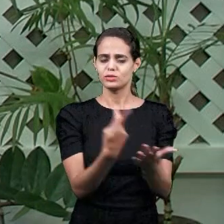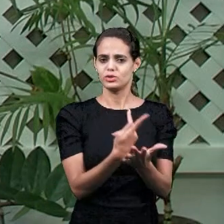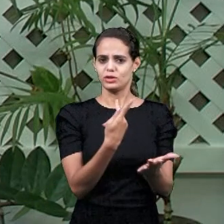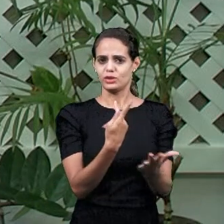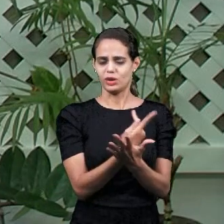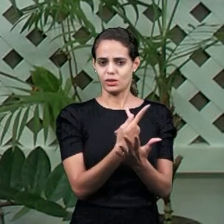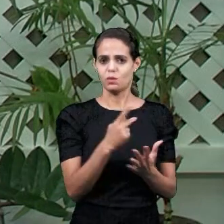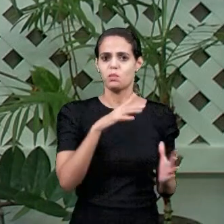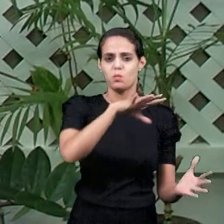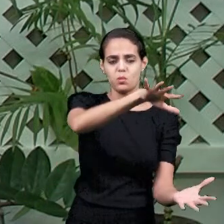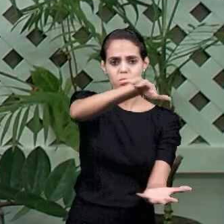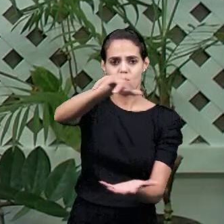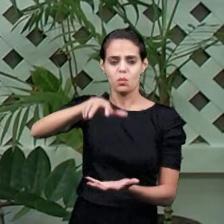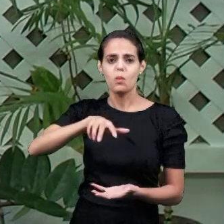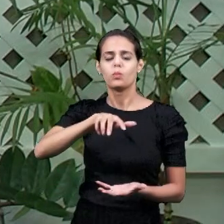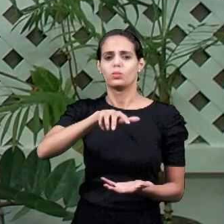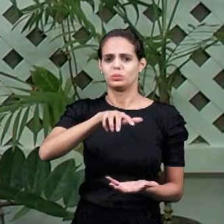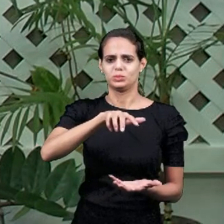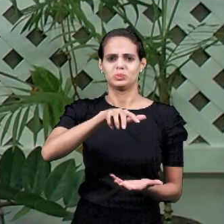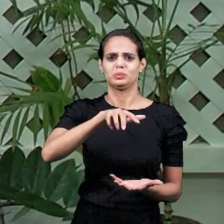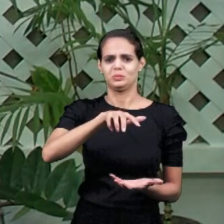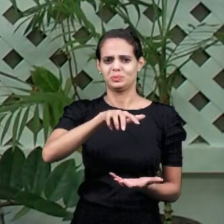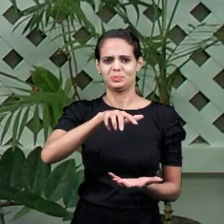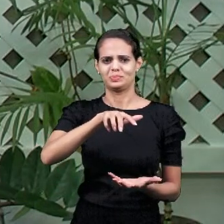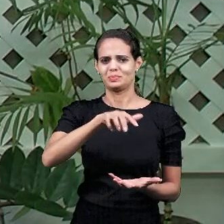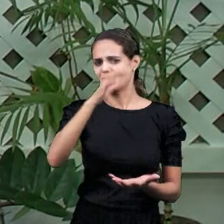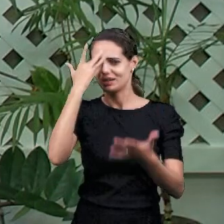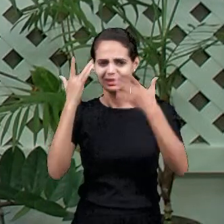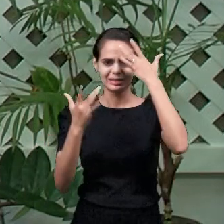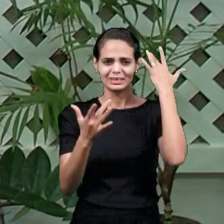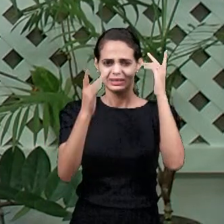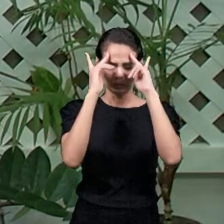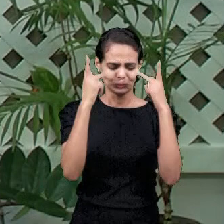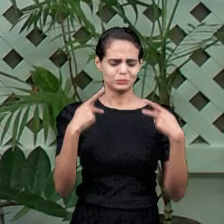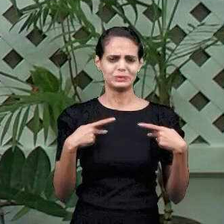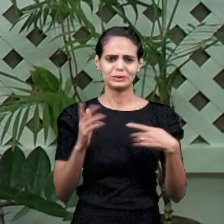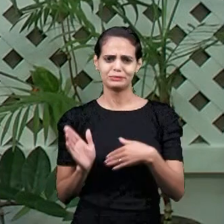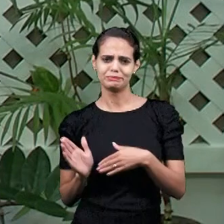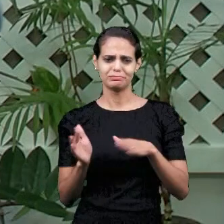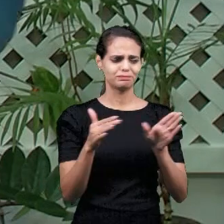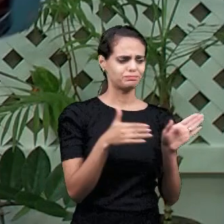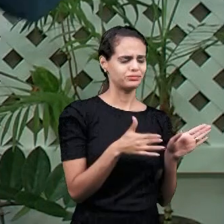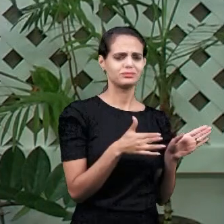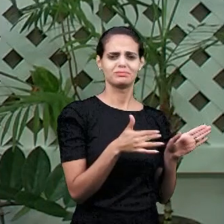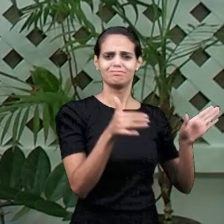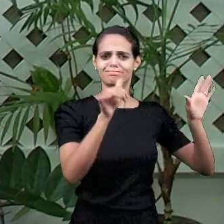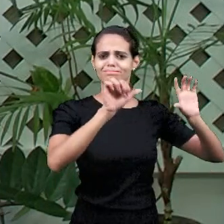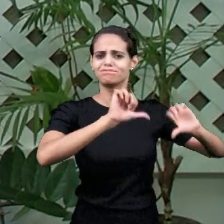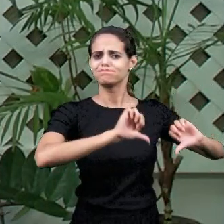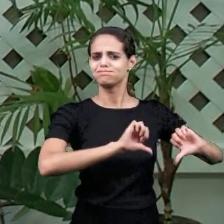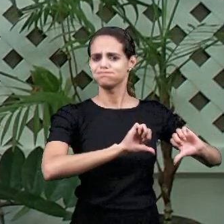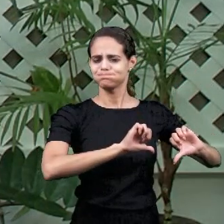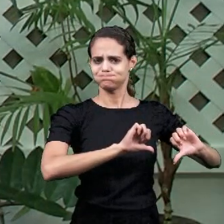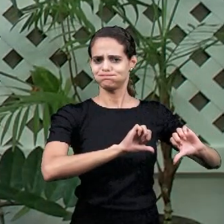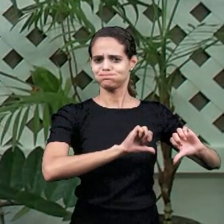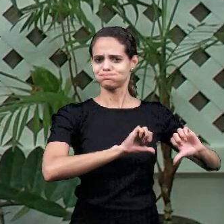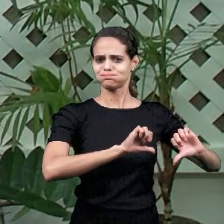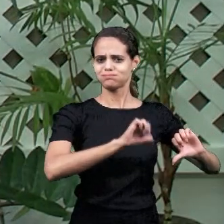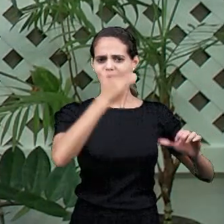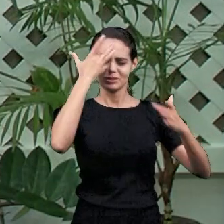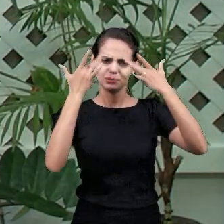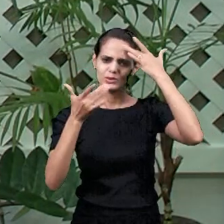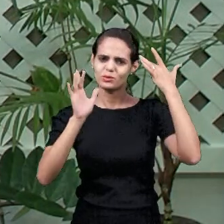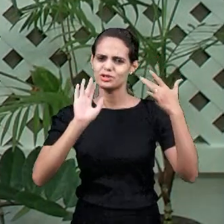L'homme, il marche dans cette situation-là. Il veut cela. Il est si habitué à cette situation que